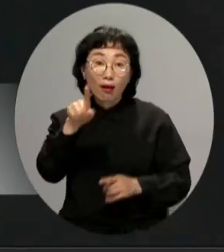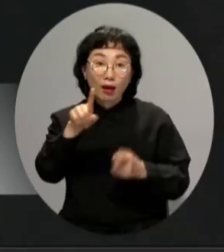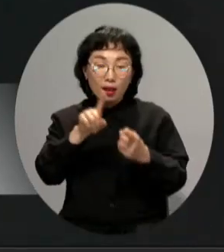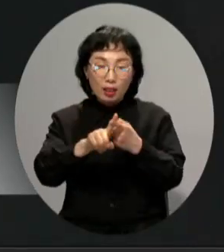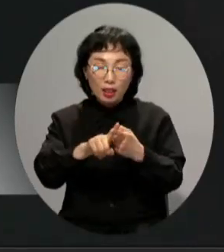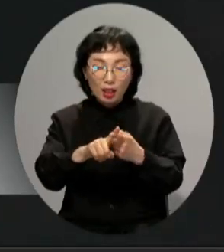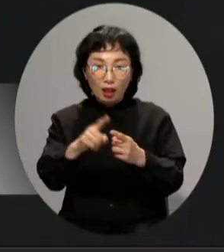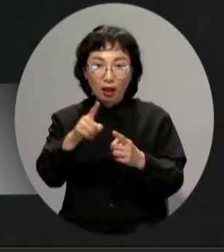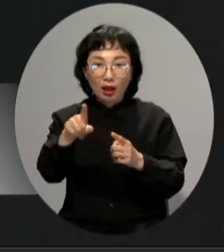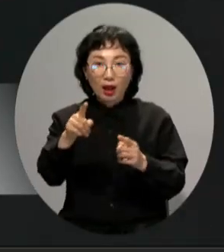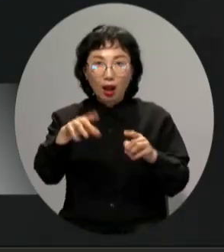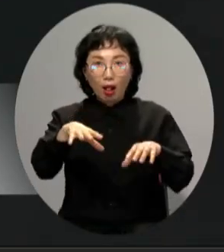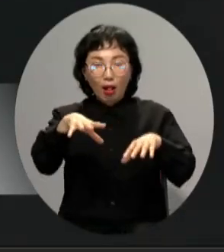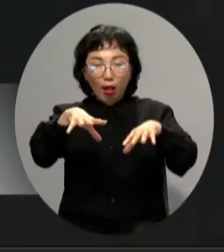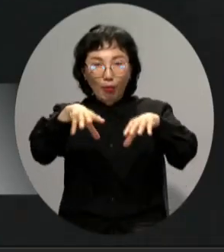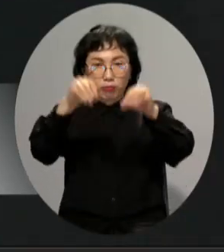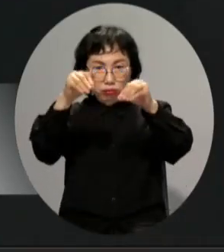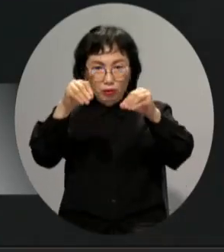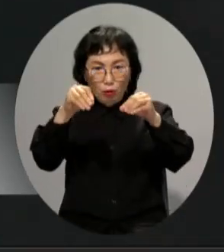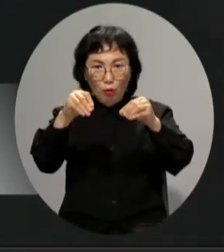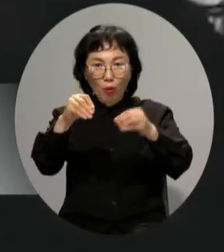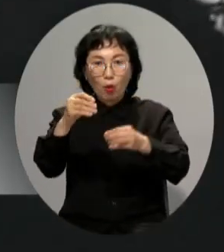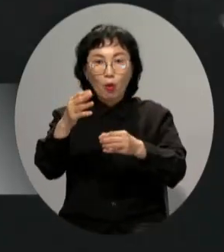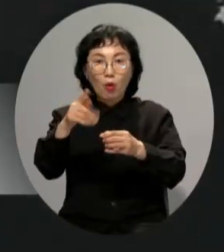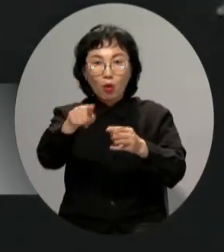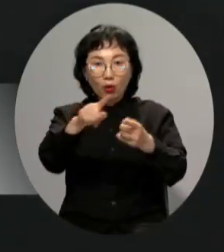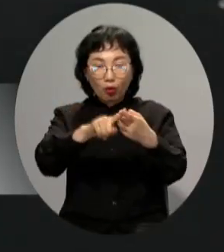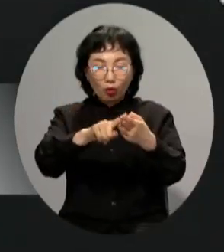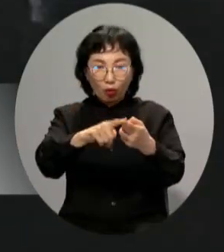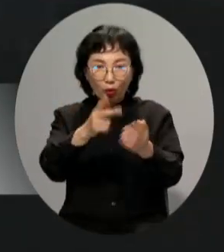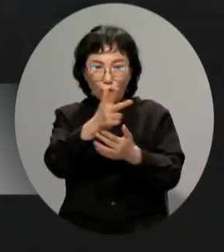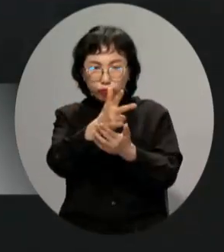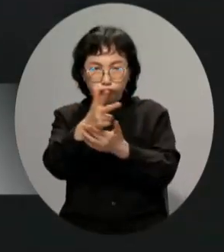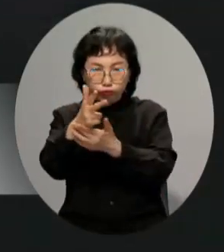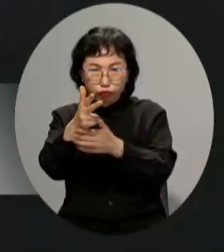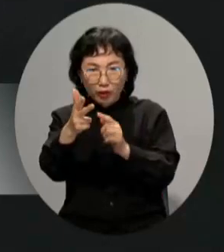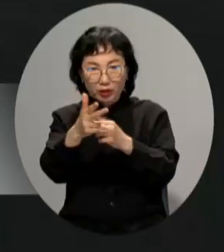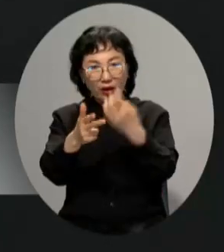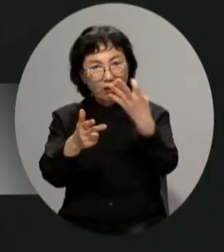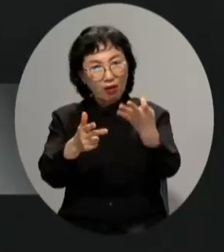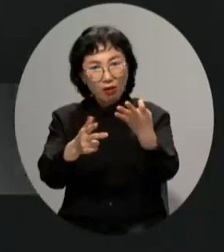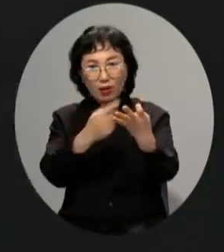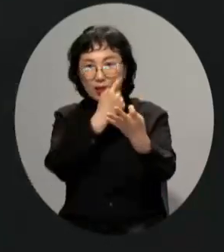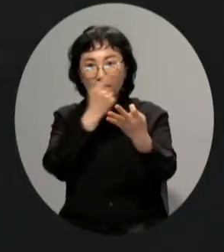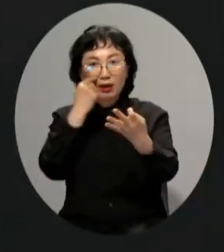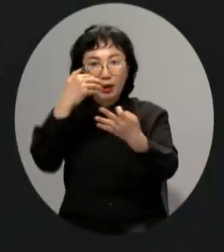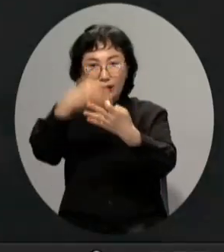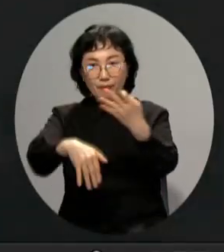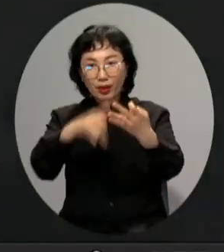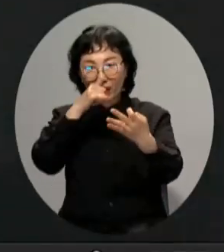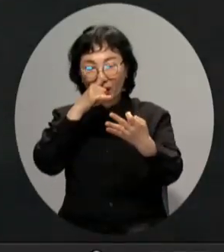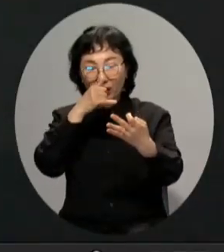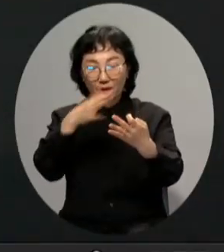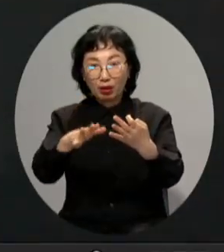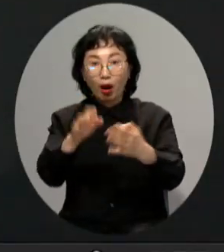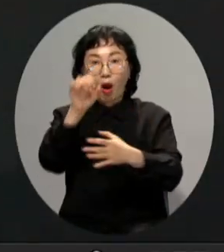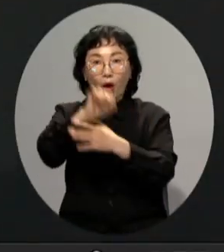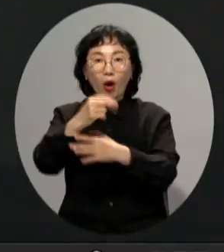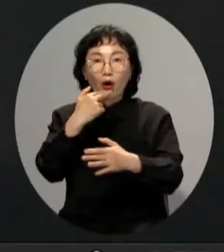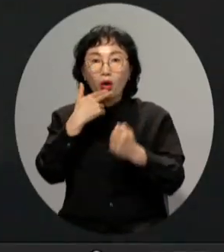불을 끄고 조업에 나서 해삼을 채취하는 영상이 14차례나 증거로 남아 있다는 것 무허가